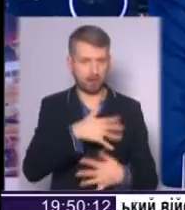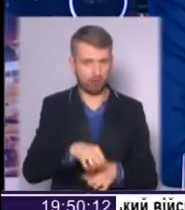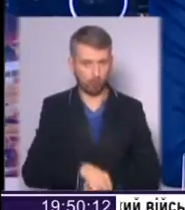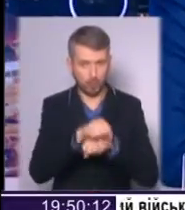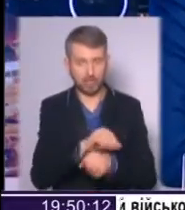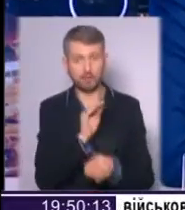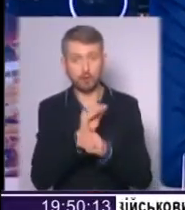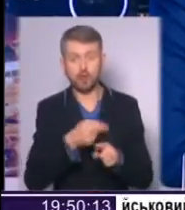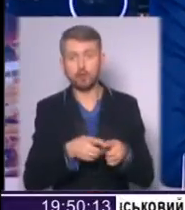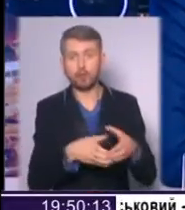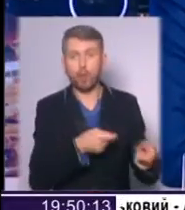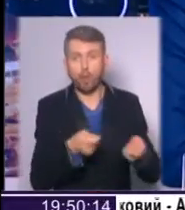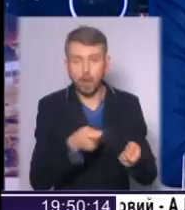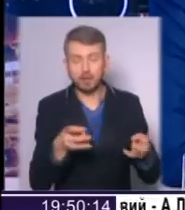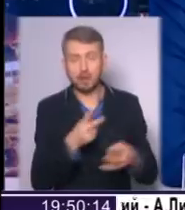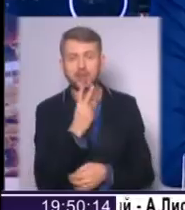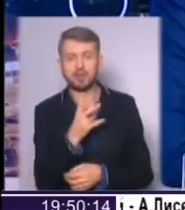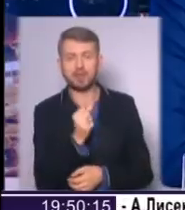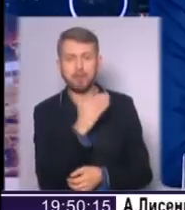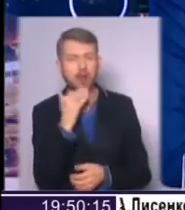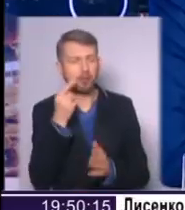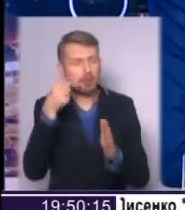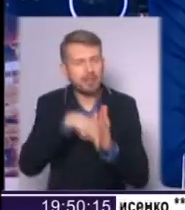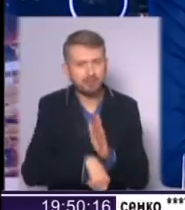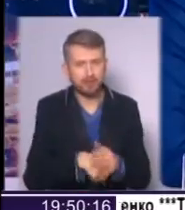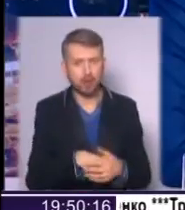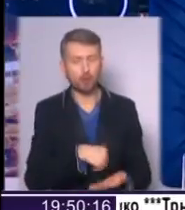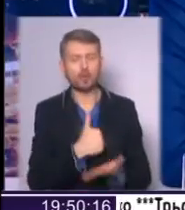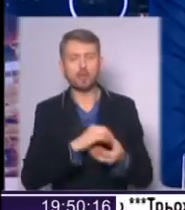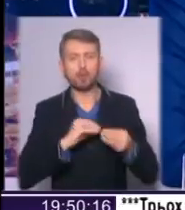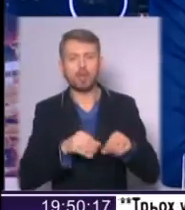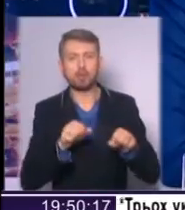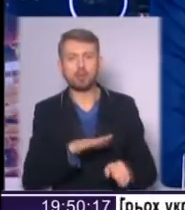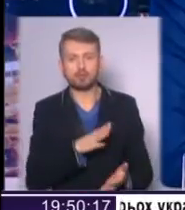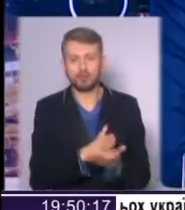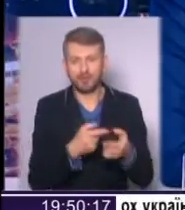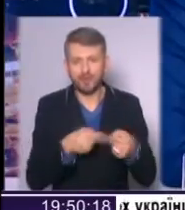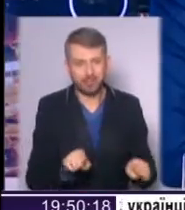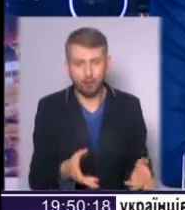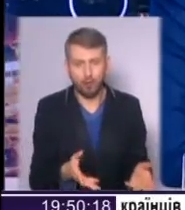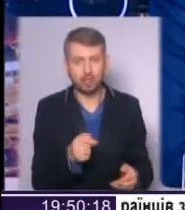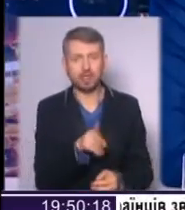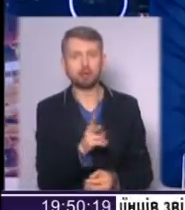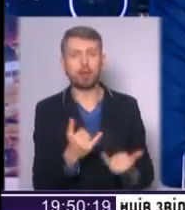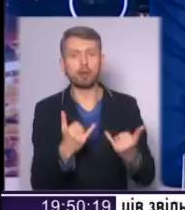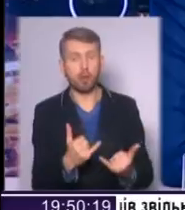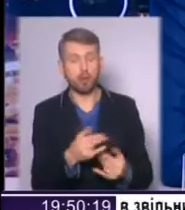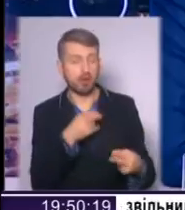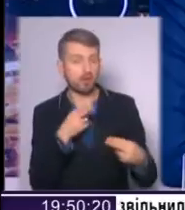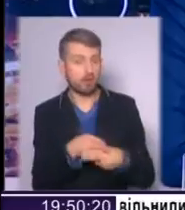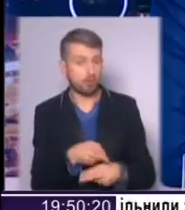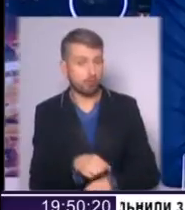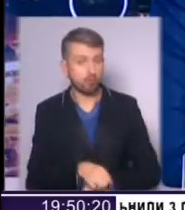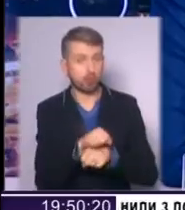в цьому уряд, тут треба дивитися набагато глибше. Угу. Основні проблеми можуть полягати в іншому. Ті, хто сьогодні саботують прийняття